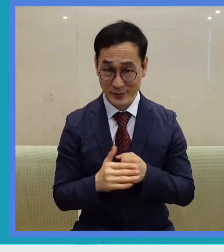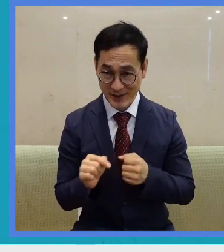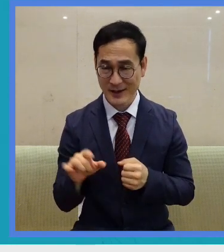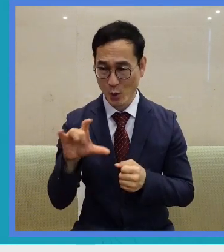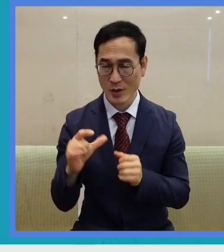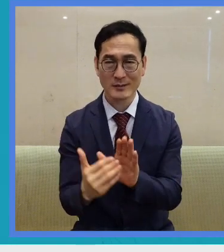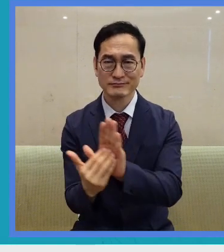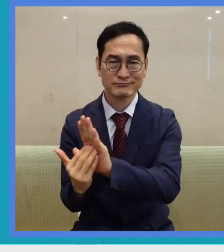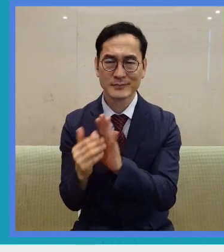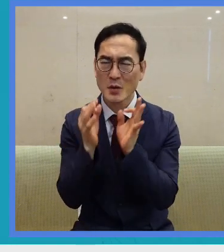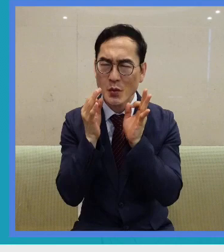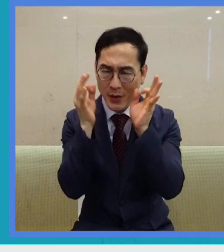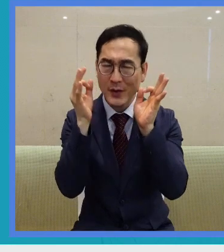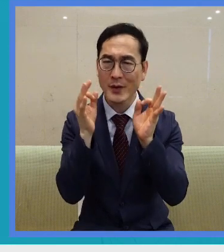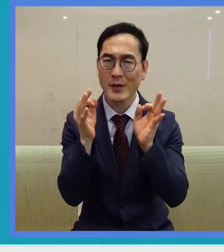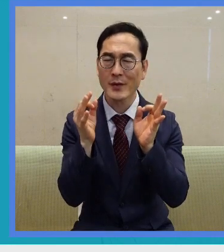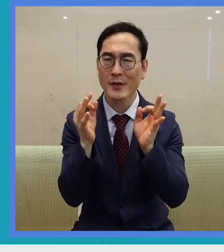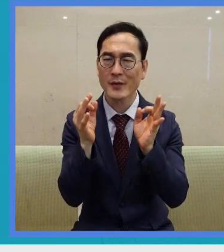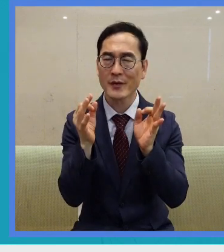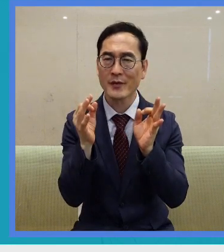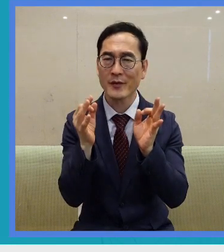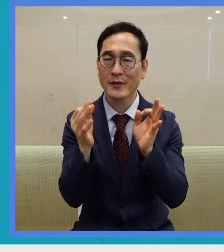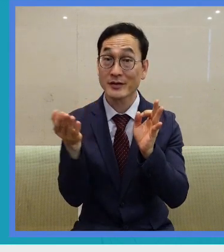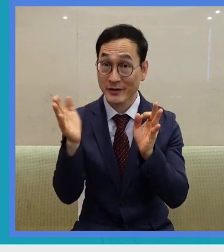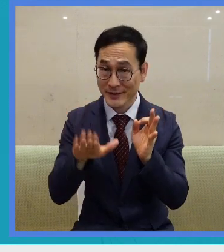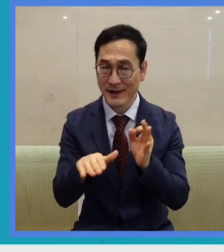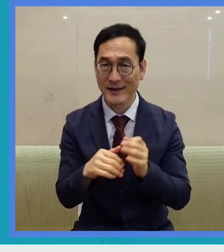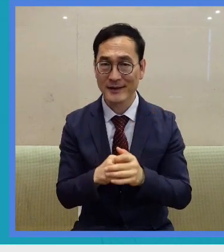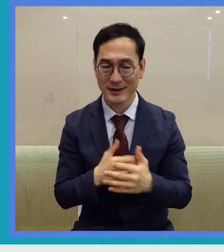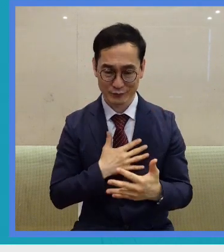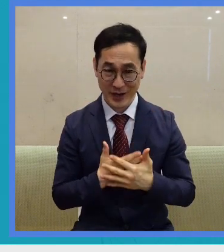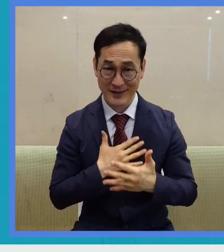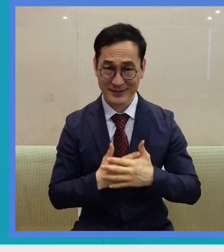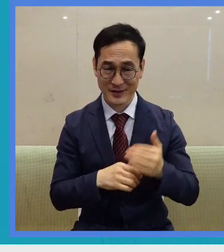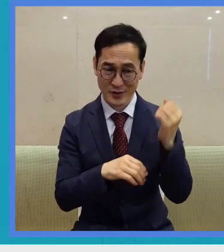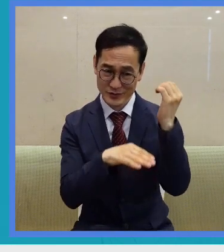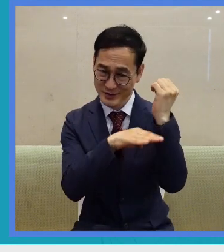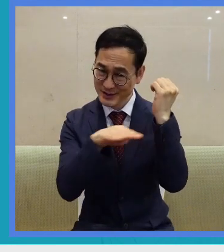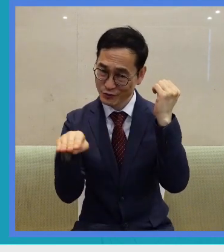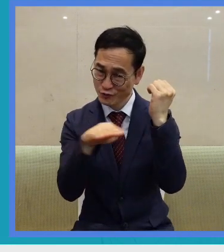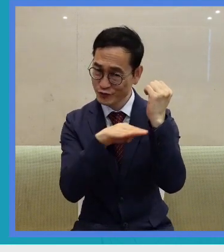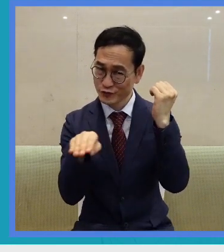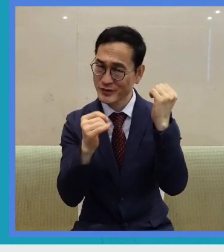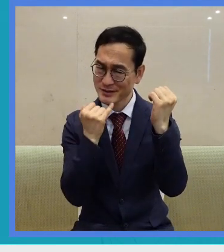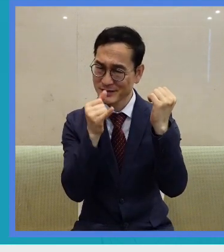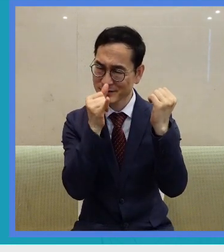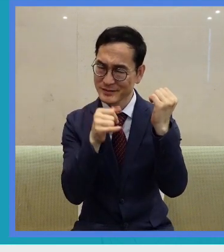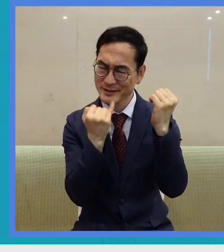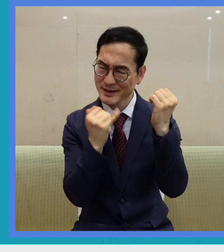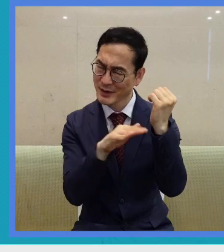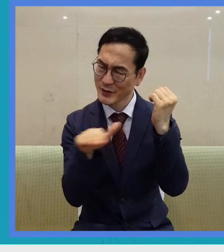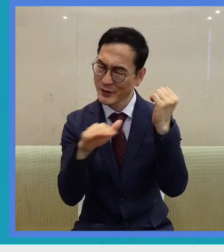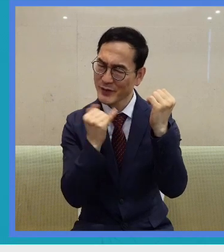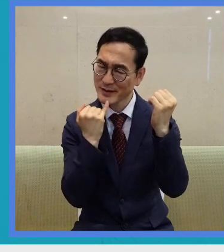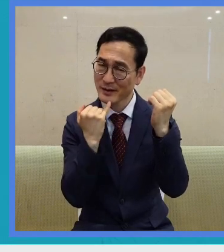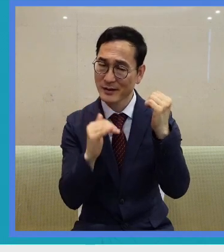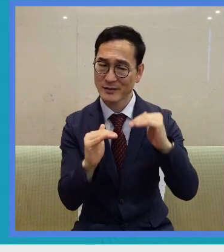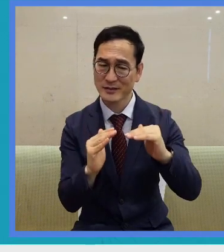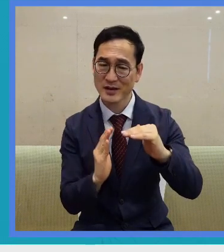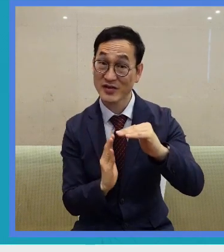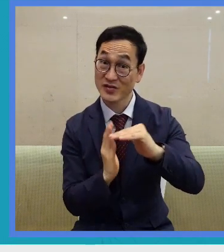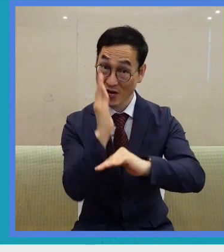하는데 그 다른 이제 연구에 따르면 이 불안 수준이 일정 수준을 넘어가면 우리가 하는 방역 행동